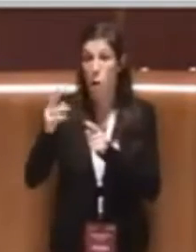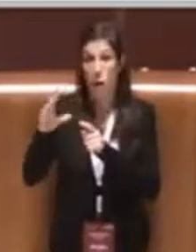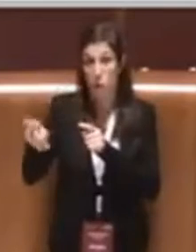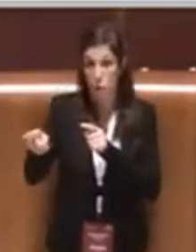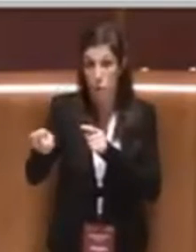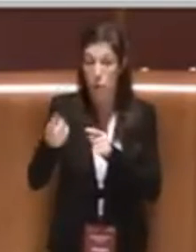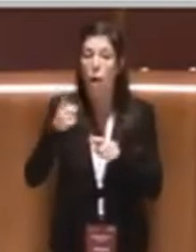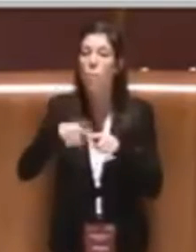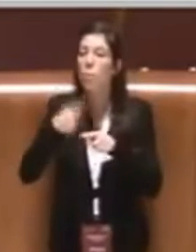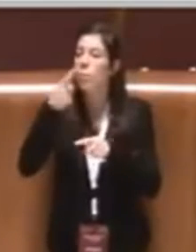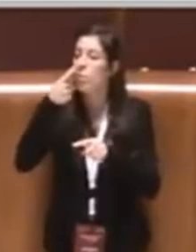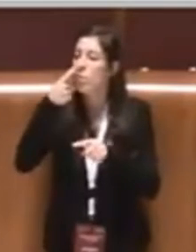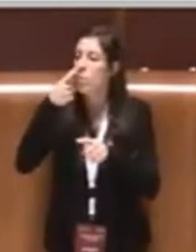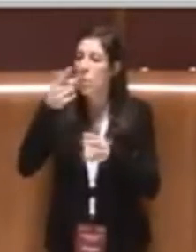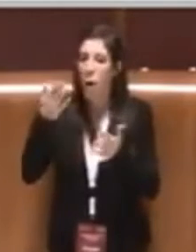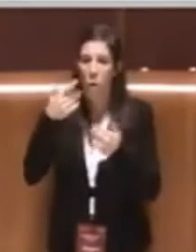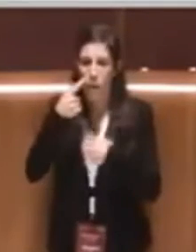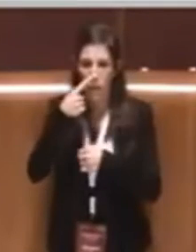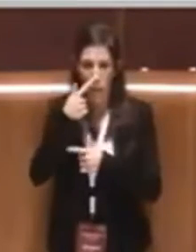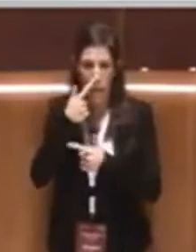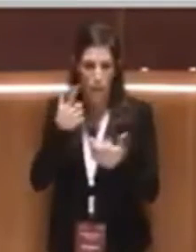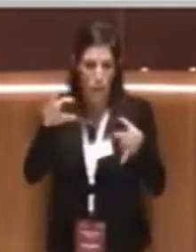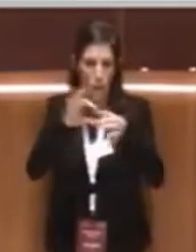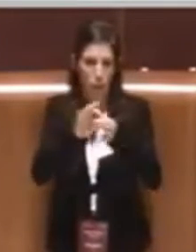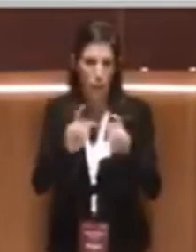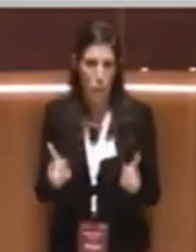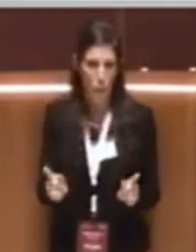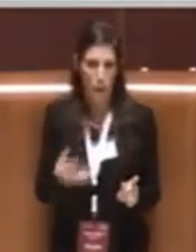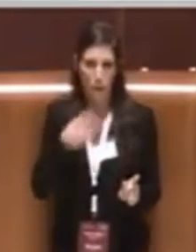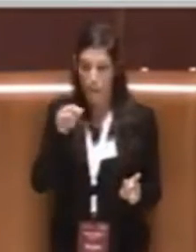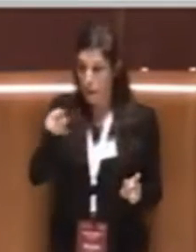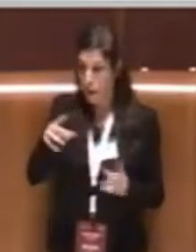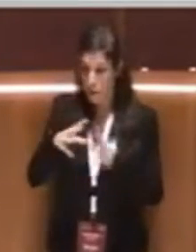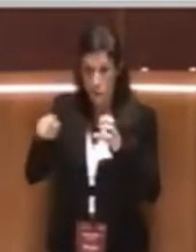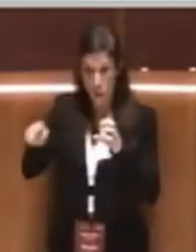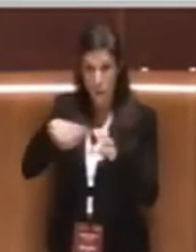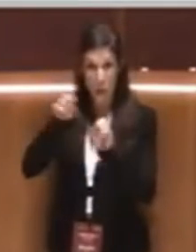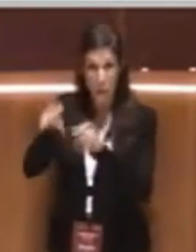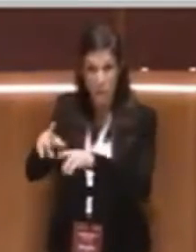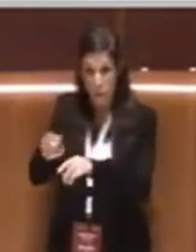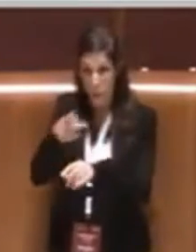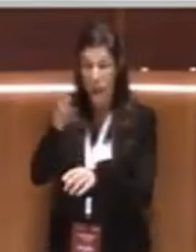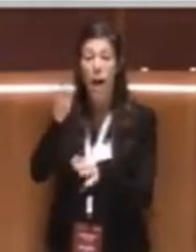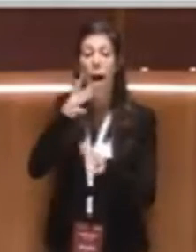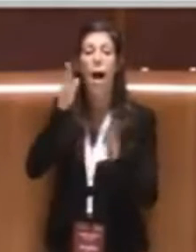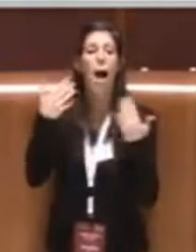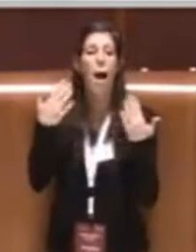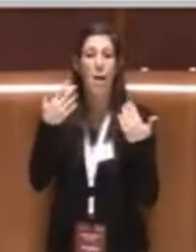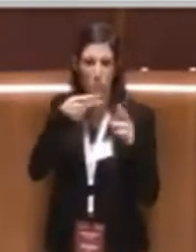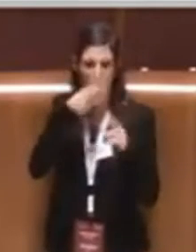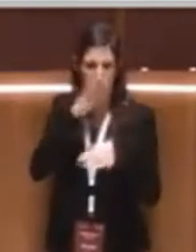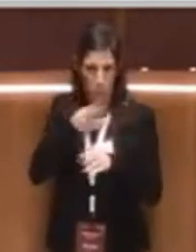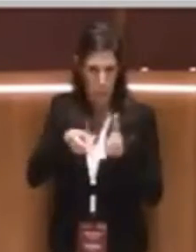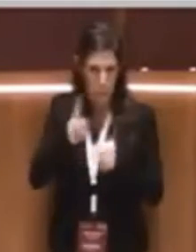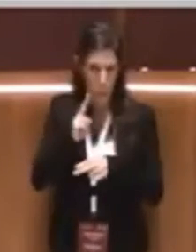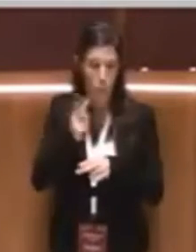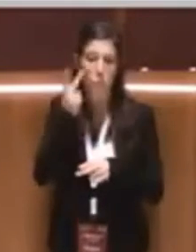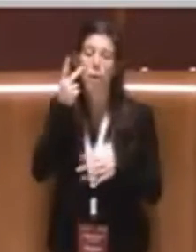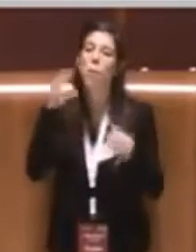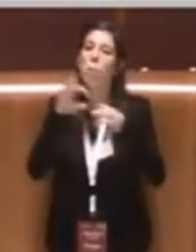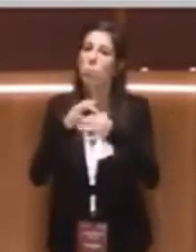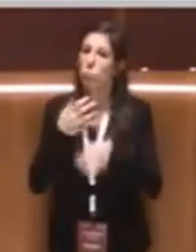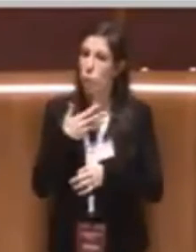la percezione olfattiva. In questo modo vorremmo stabilire delle azioni concrete e correttive, quindi interventi